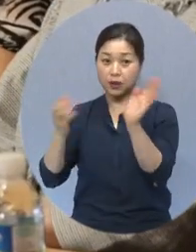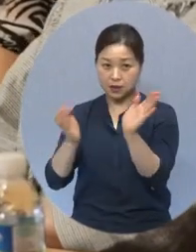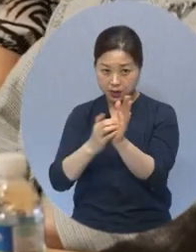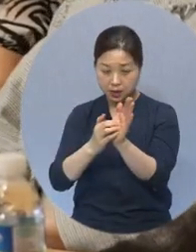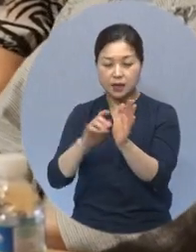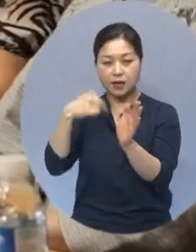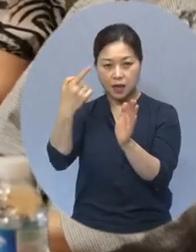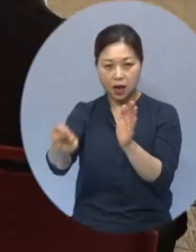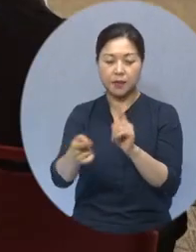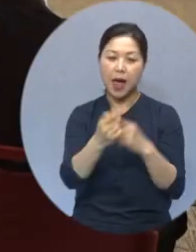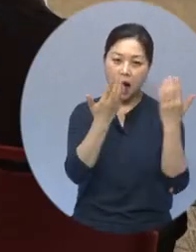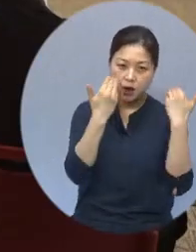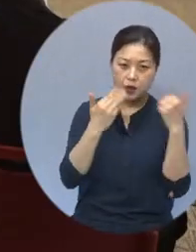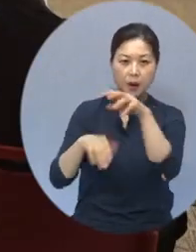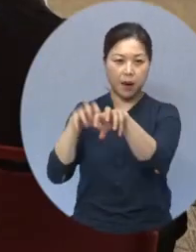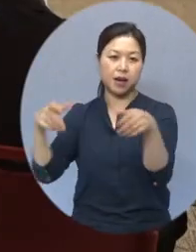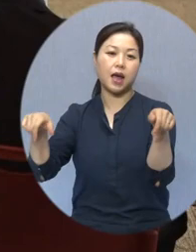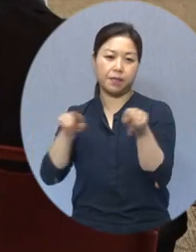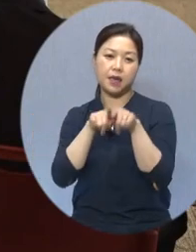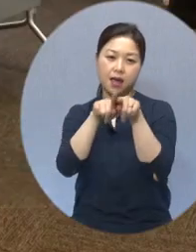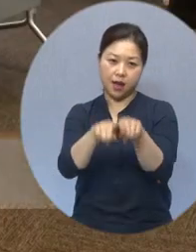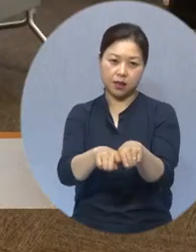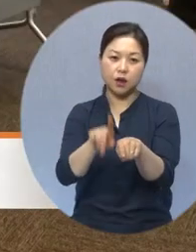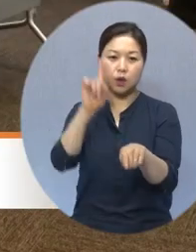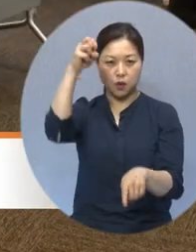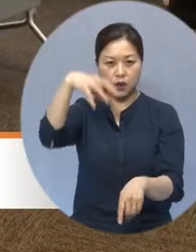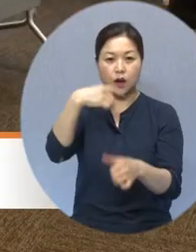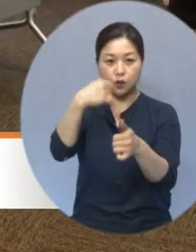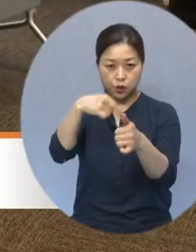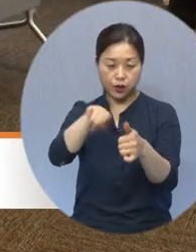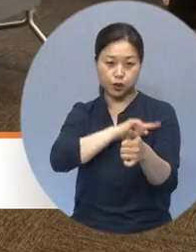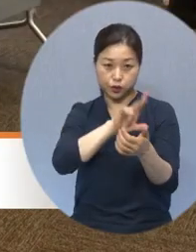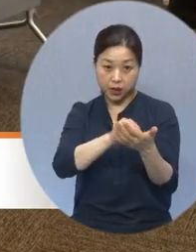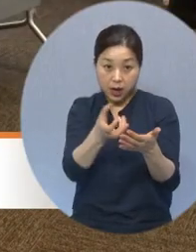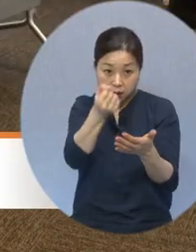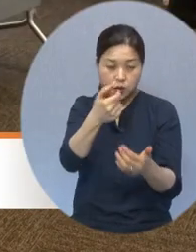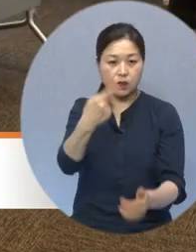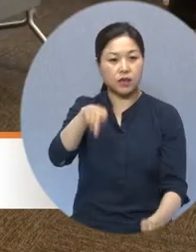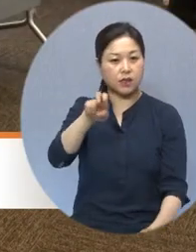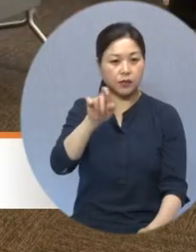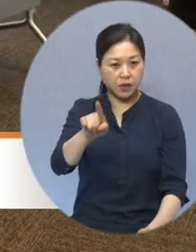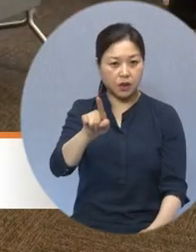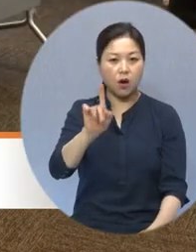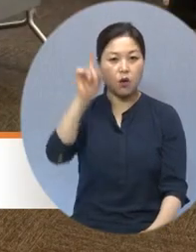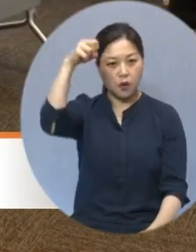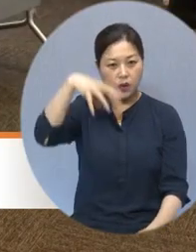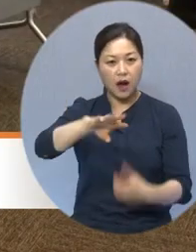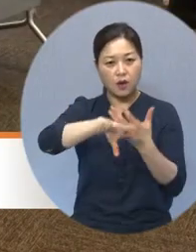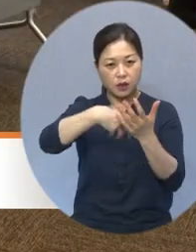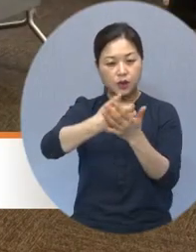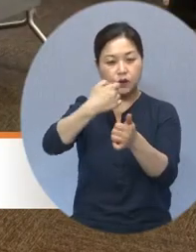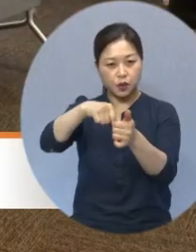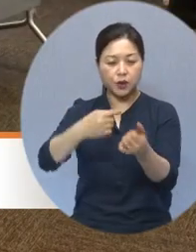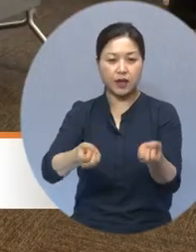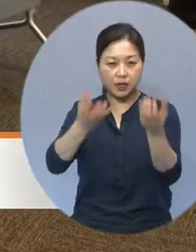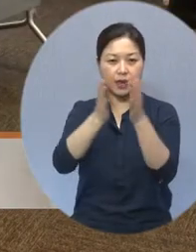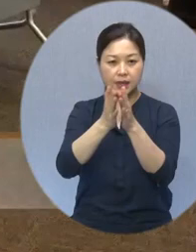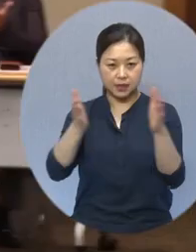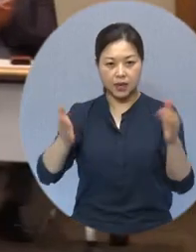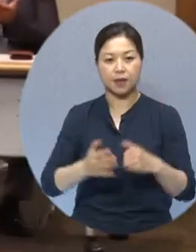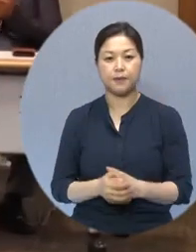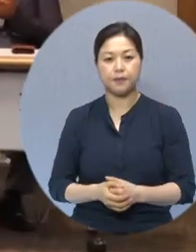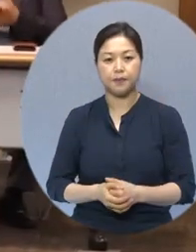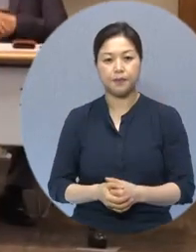마을이 함께 가는 고향 교육이라는 주제로 2021 고향 혁신 교육 포럼의 올해 첫 행사가